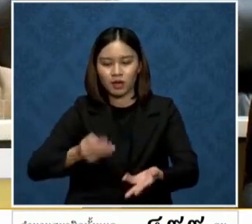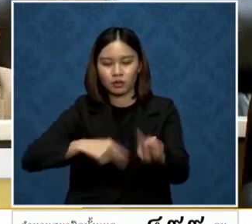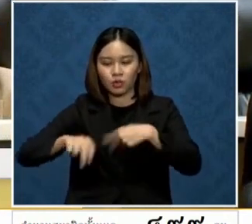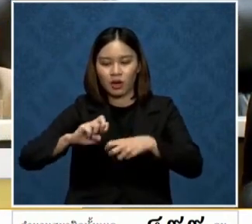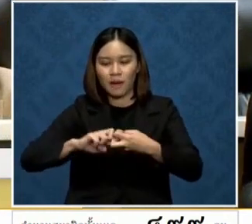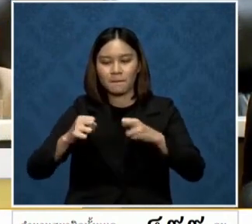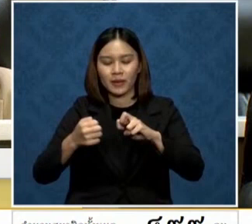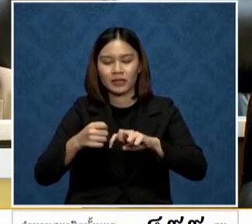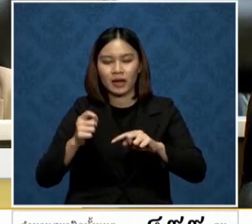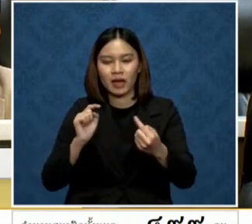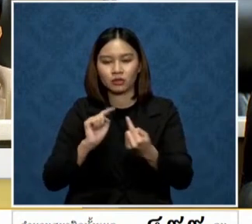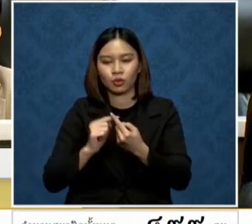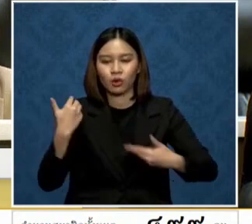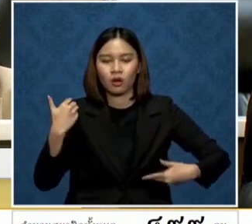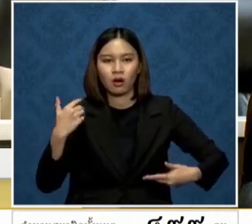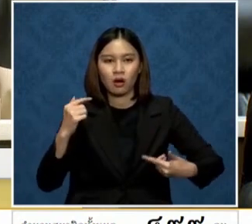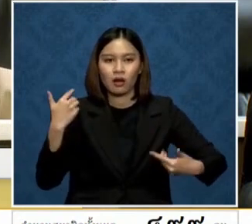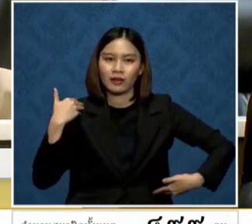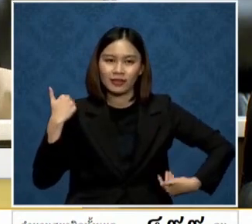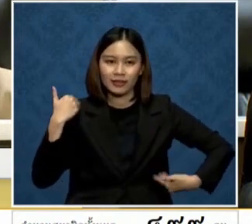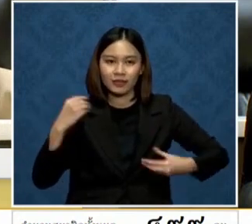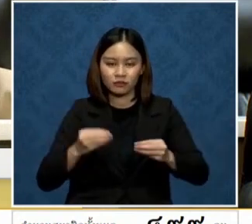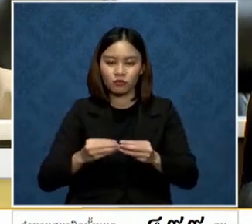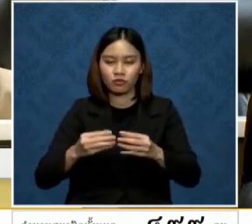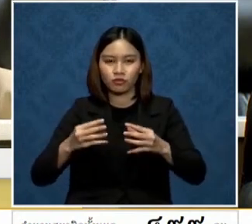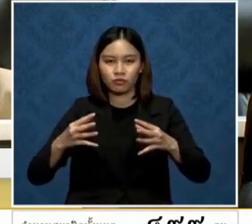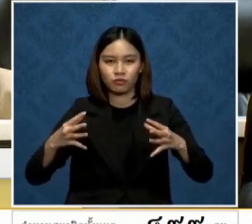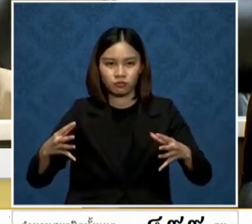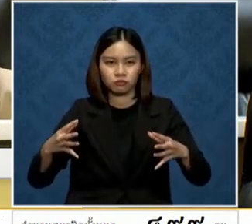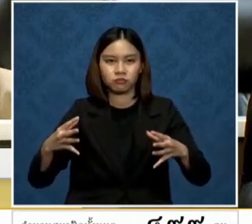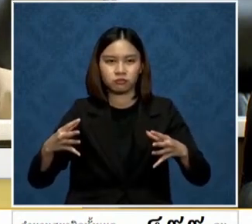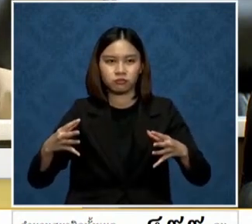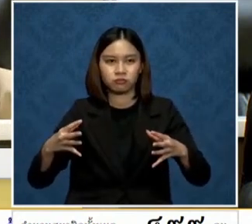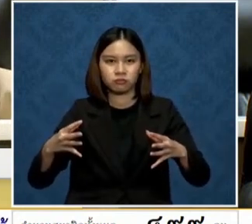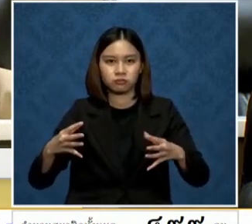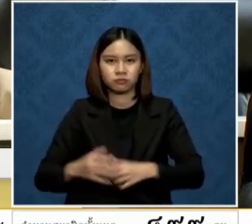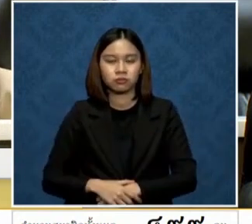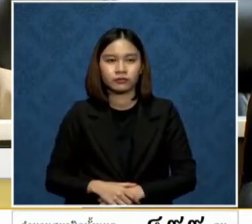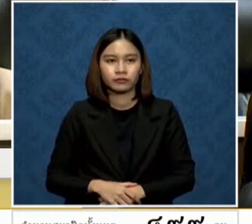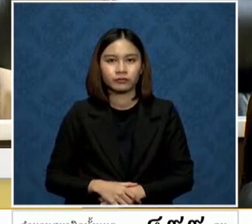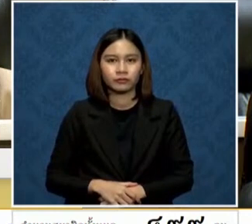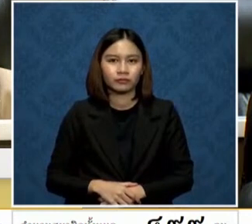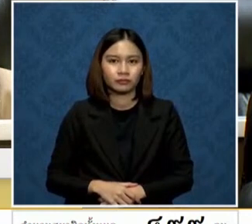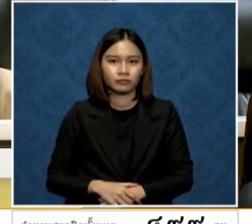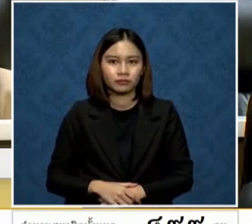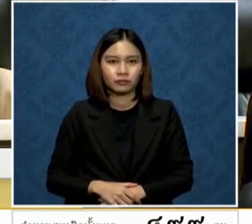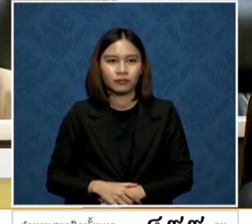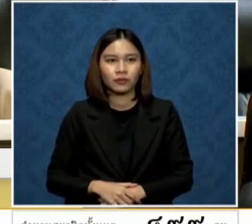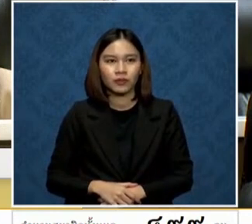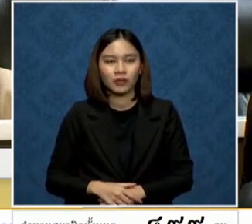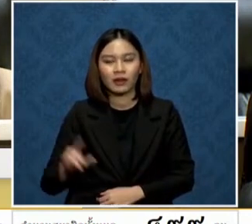คุมปัญหาการขยายพันธุ์ของประชากรริงท่านประธานที่เคารพกับ